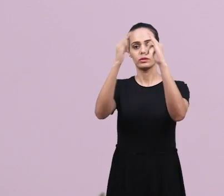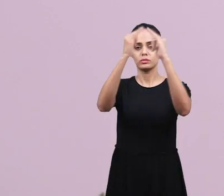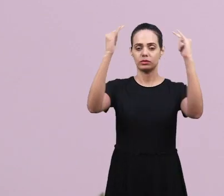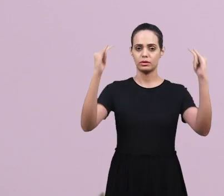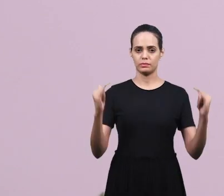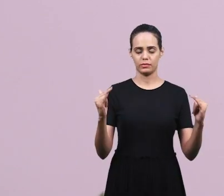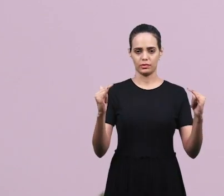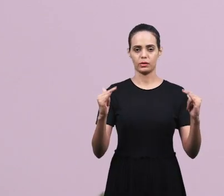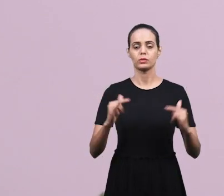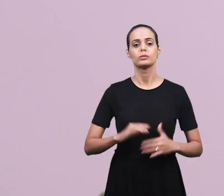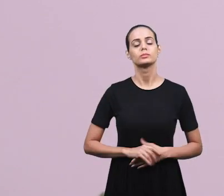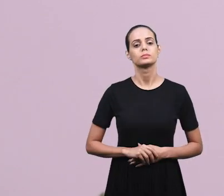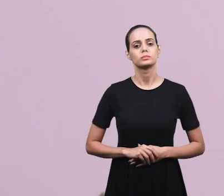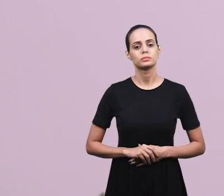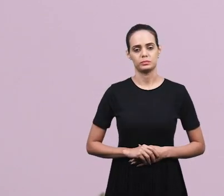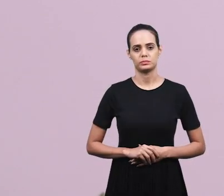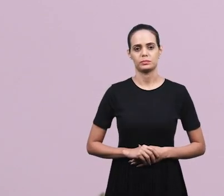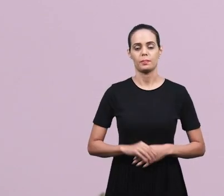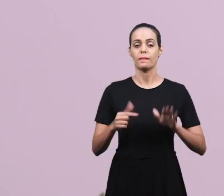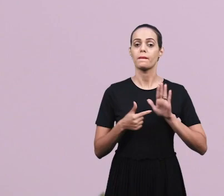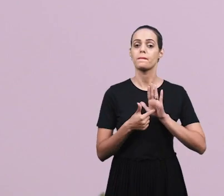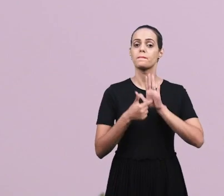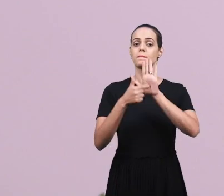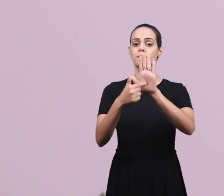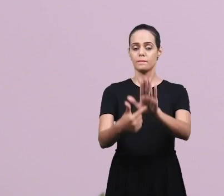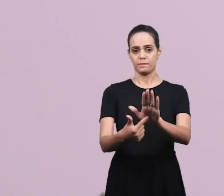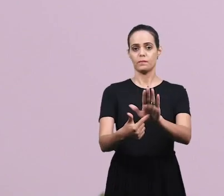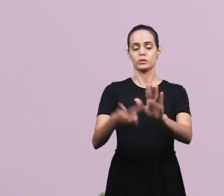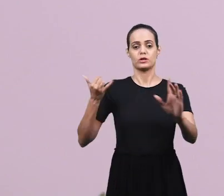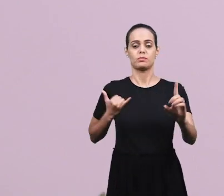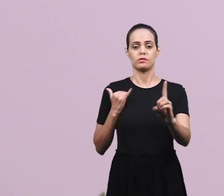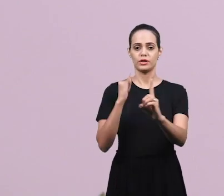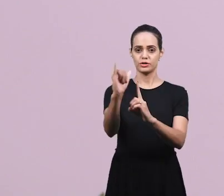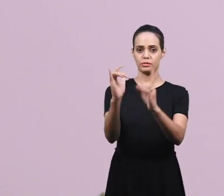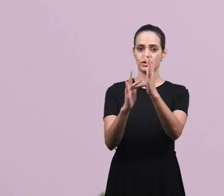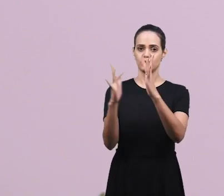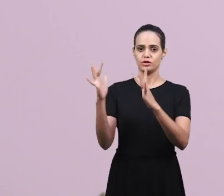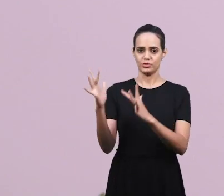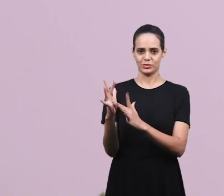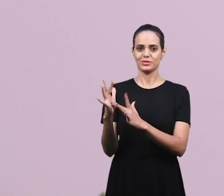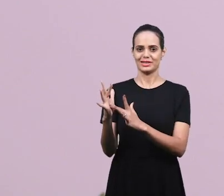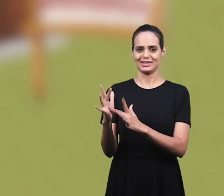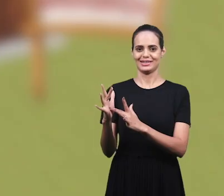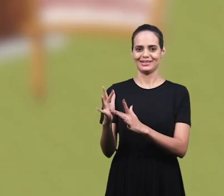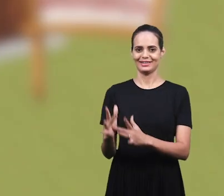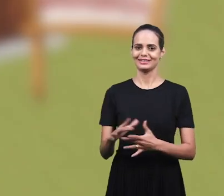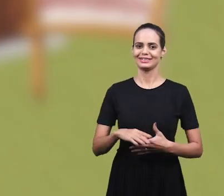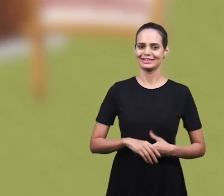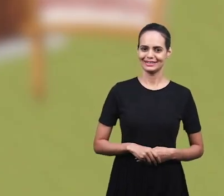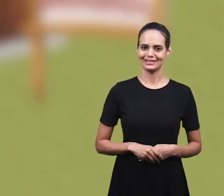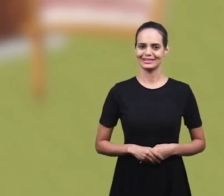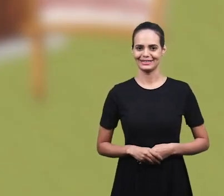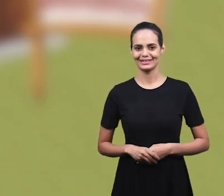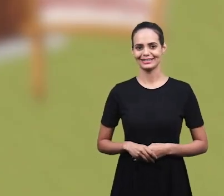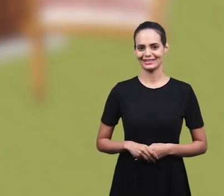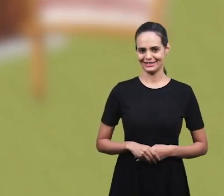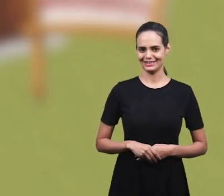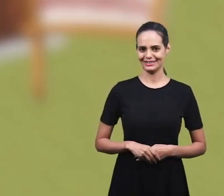adolescents l'enseignement sur la porte du tabernacle, comment elle représente prophétiquement le Seigneur